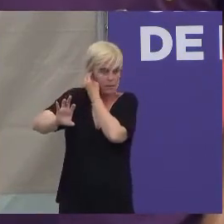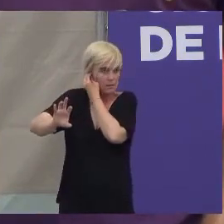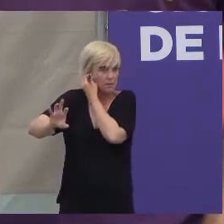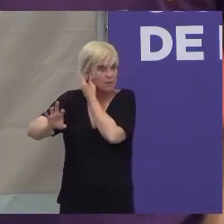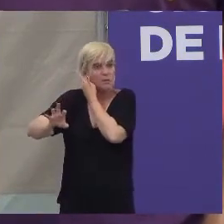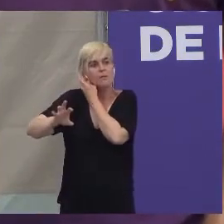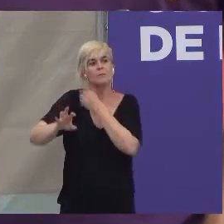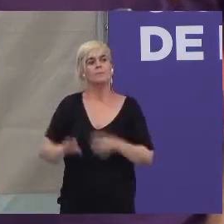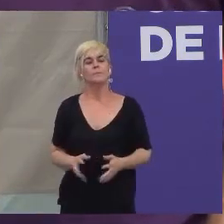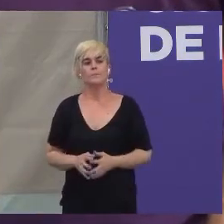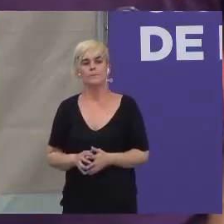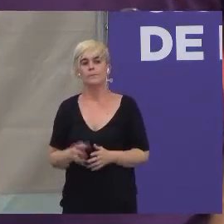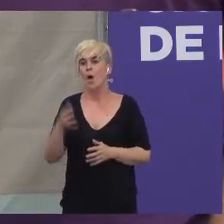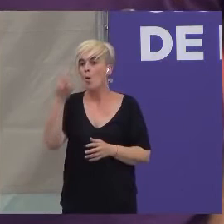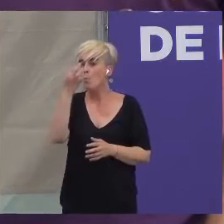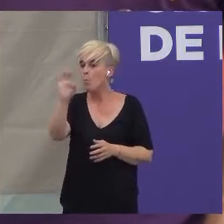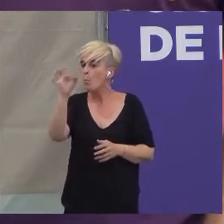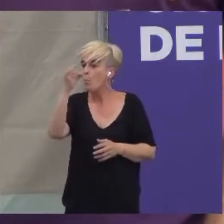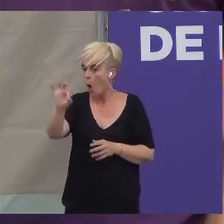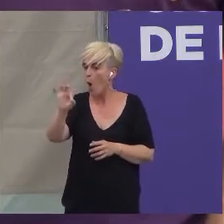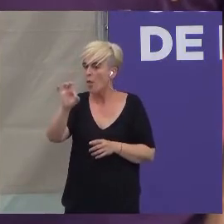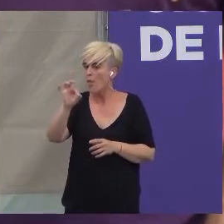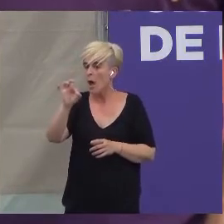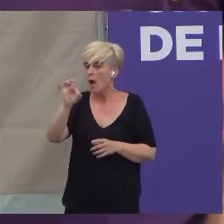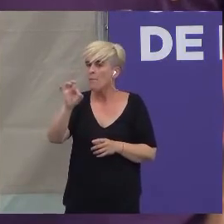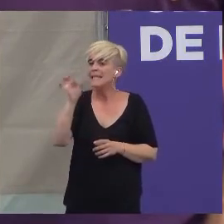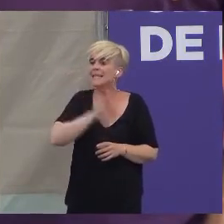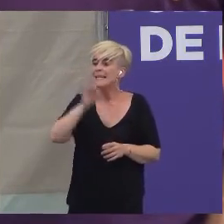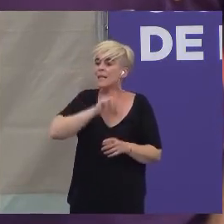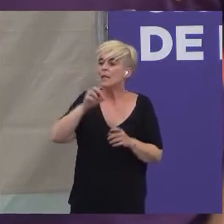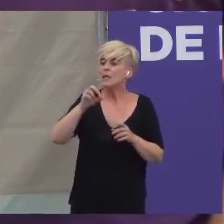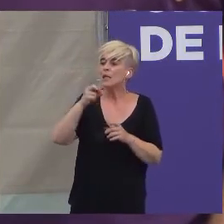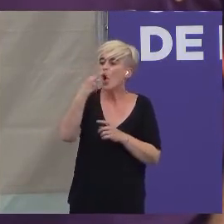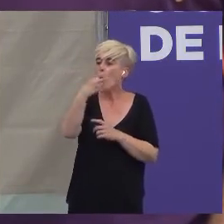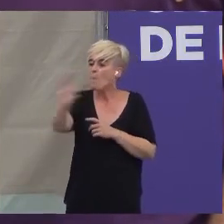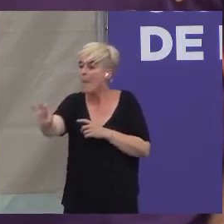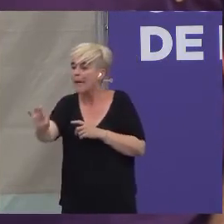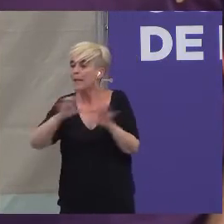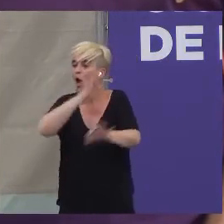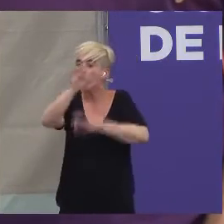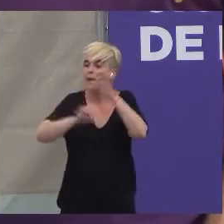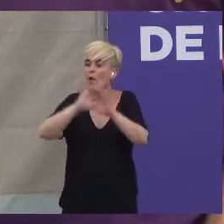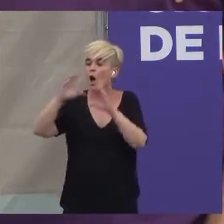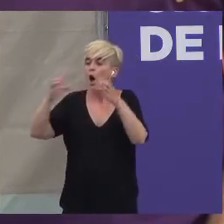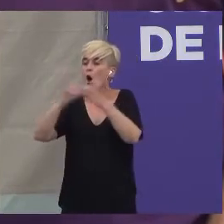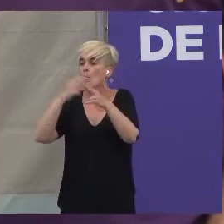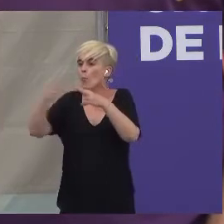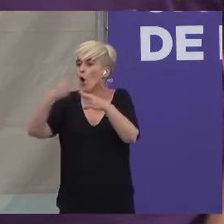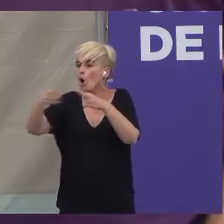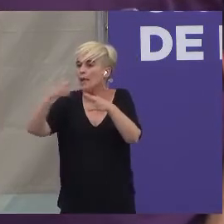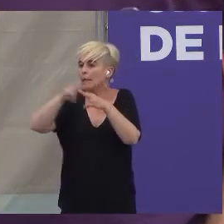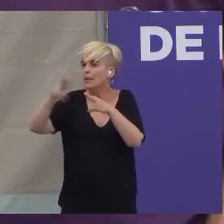I el Podem ha ficat en qüestió lògiques del segle XX, de les organitzacions polítiques del segle XX, en els que la representativitat ho marcava